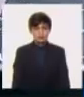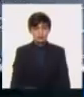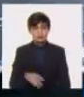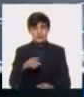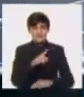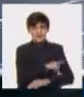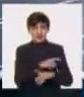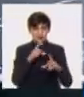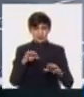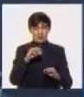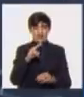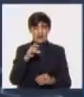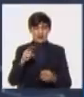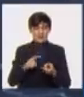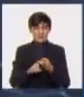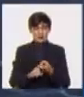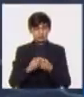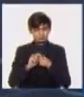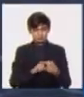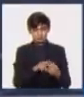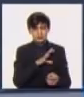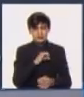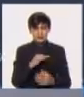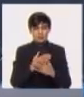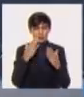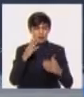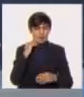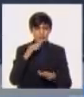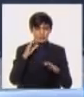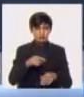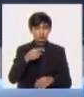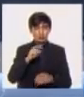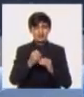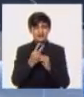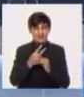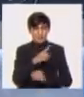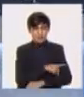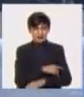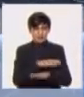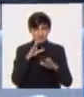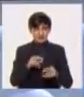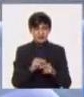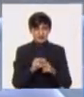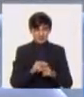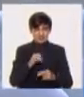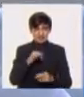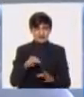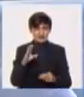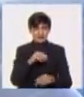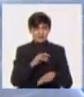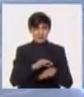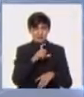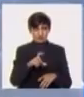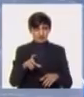Ал дәрігерлері жаппай коронавирус шықтырып, үлкен дау туған Алматыдағы нөмірі 12-ші орталық клиникалық ауруханы қызметкерлерінің